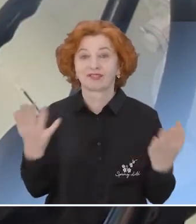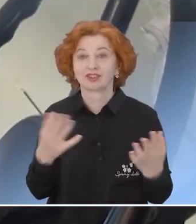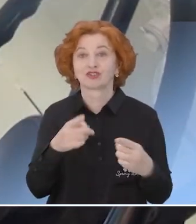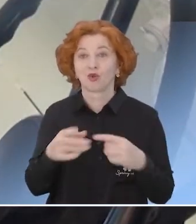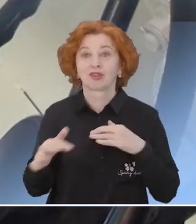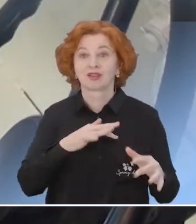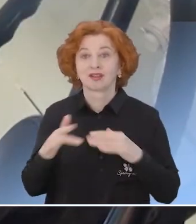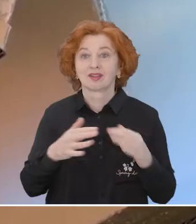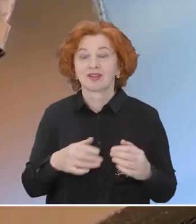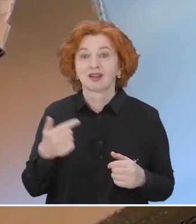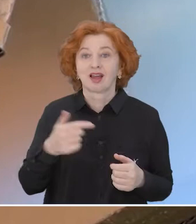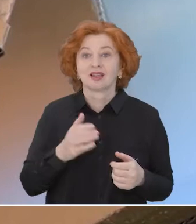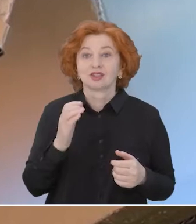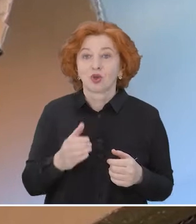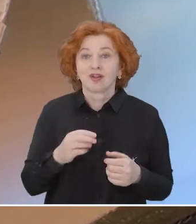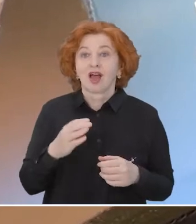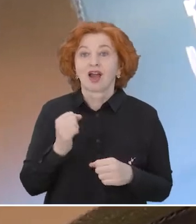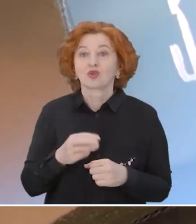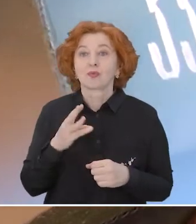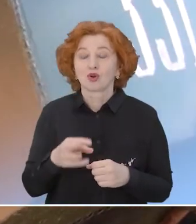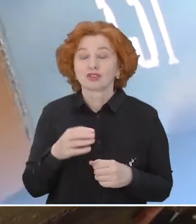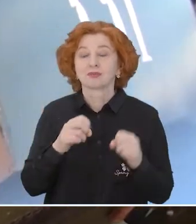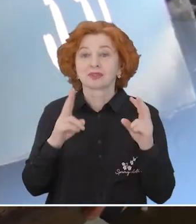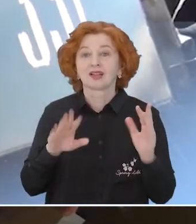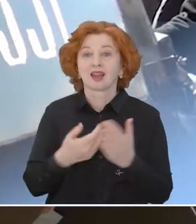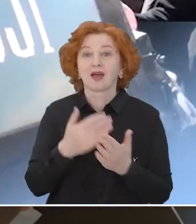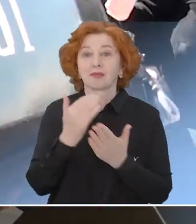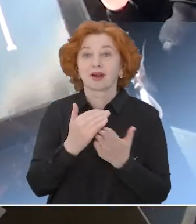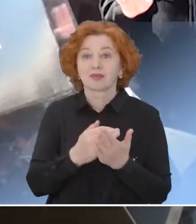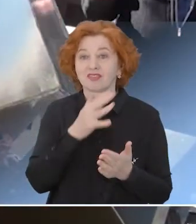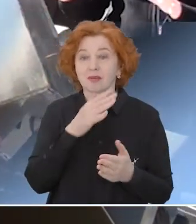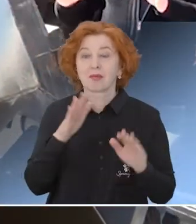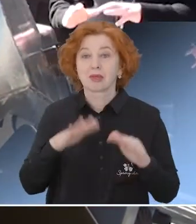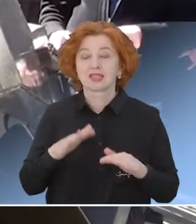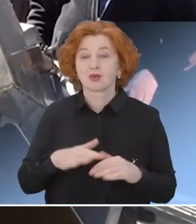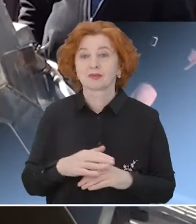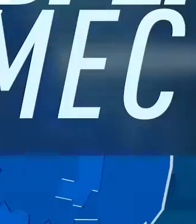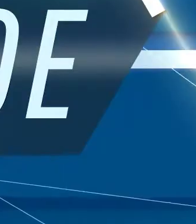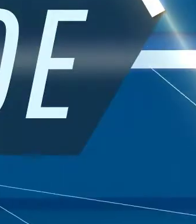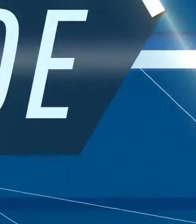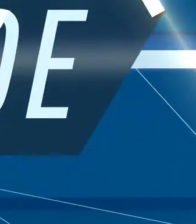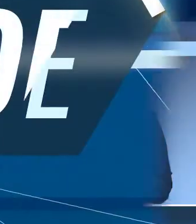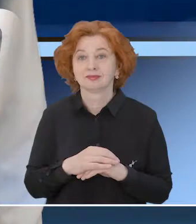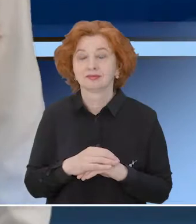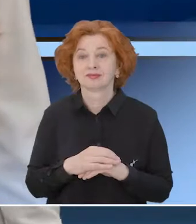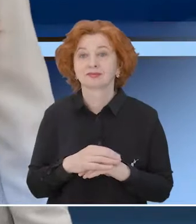то есть ты на интуиции едешь. Галина Соколова, Артем Мирошников. Специально для программы «Время местное».